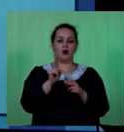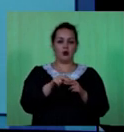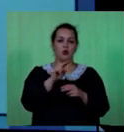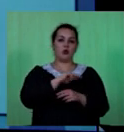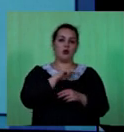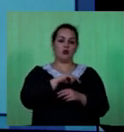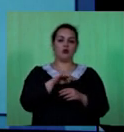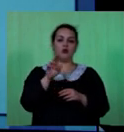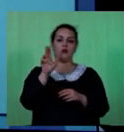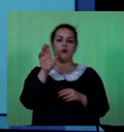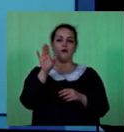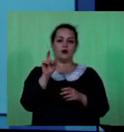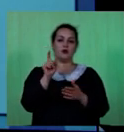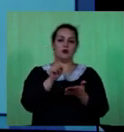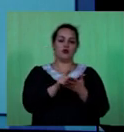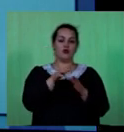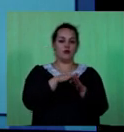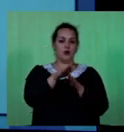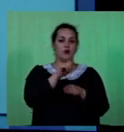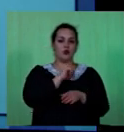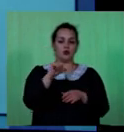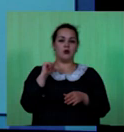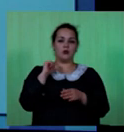вы должны выполнить самостоятельно.